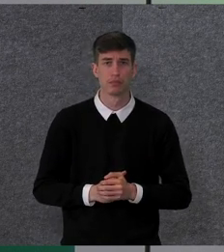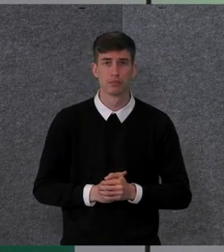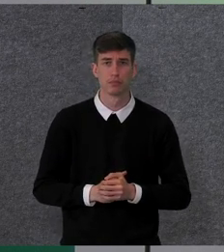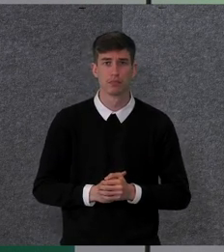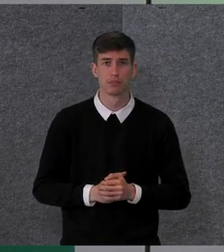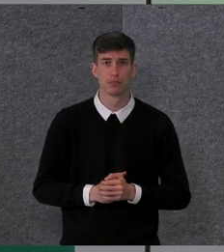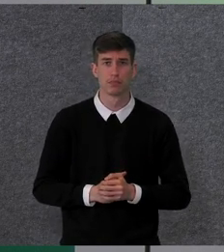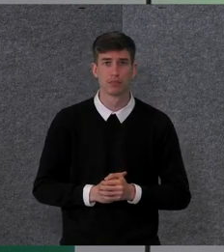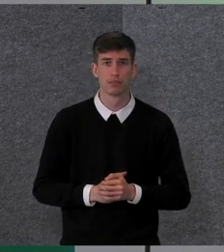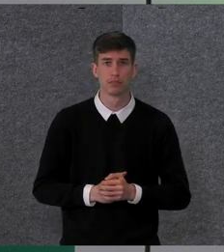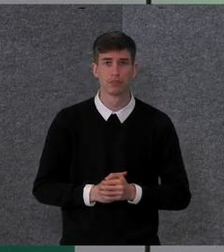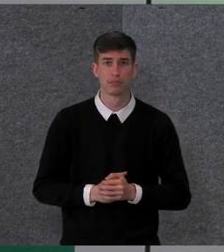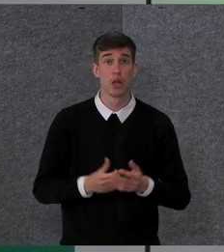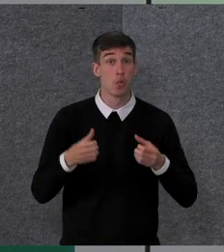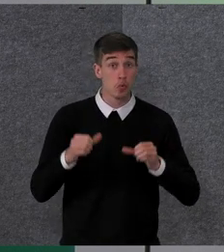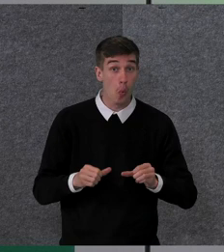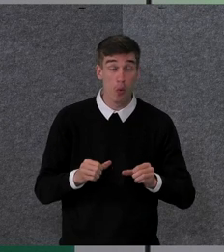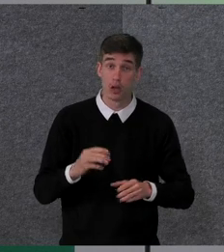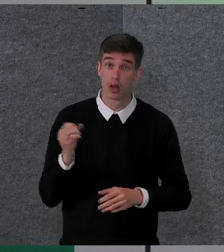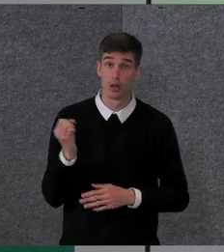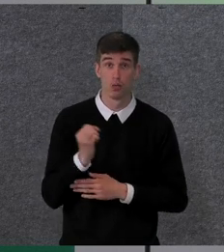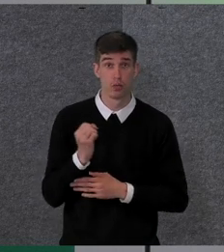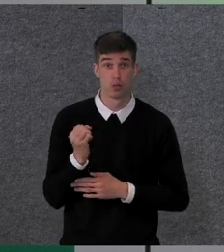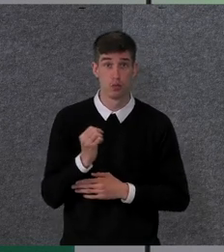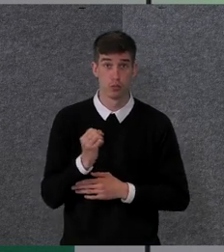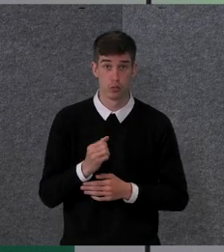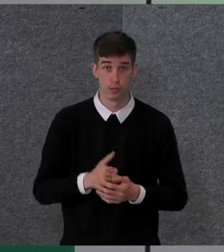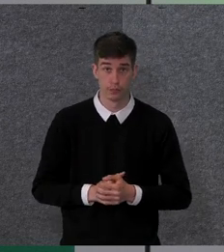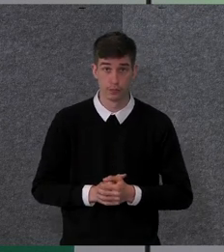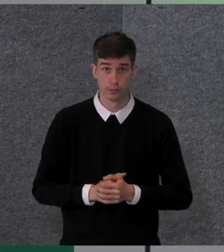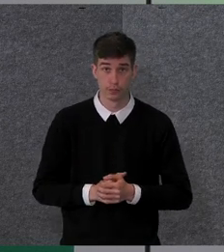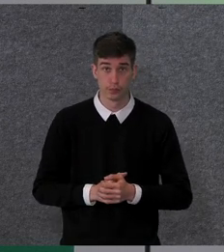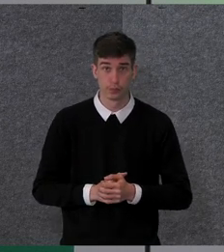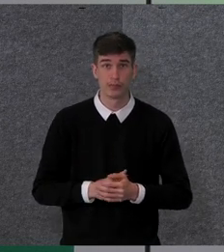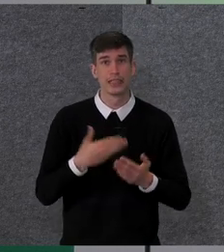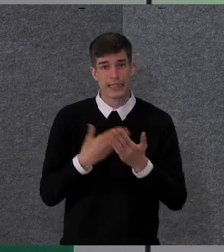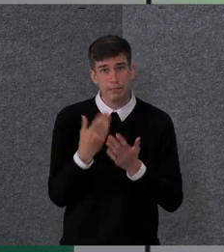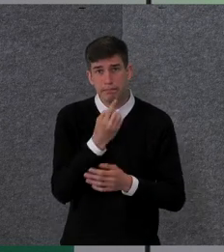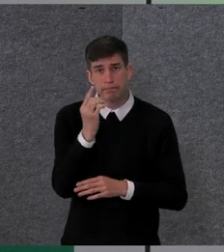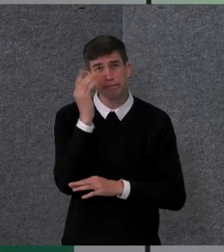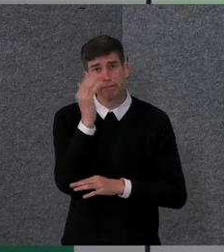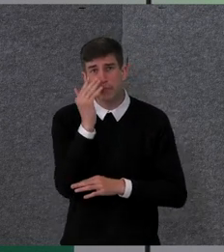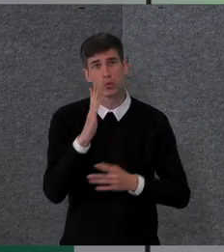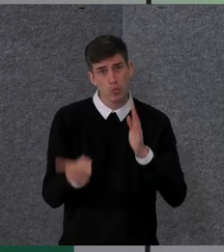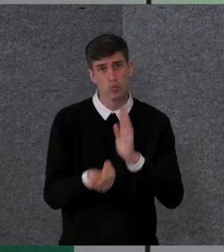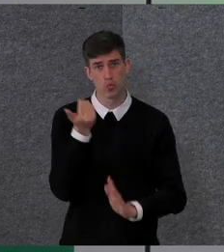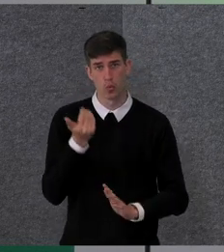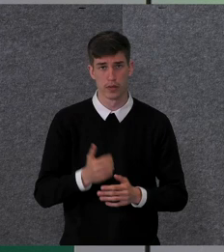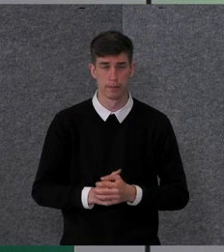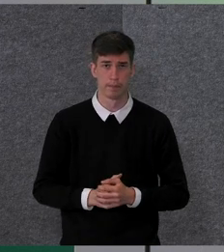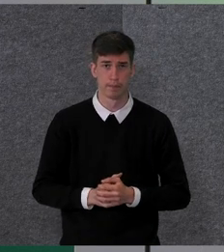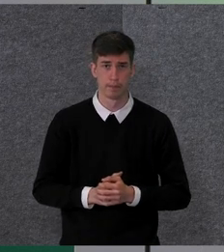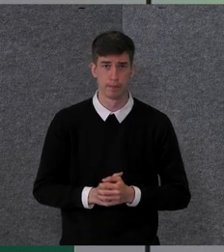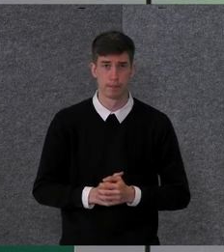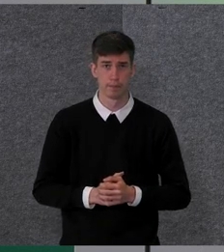Der Druck ist groß, die Zeit ist knapp. Es muss daher neu gedacht werden auf dem politischen Feld. So in